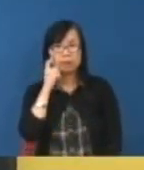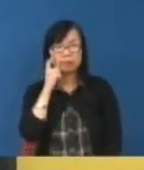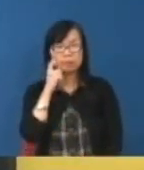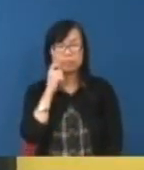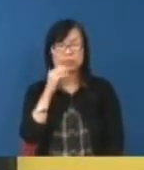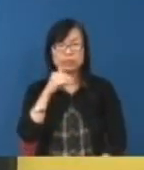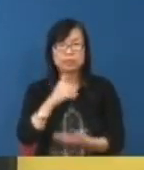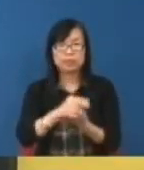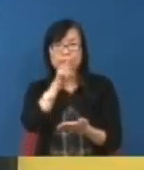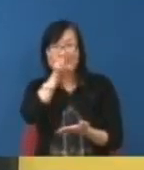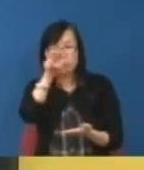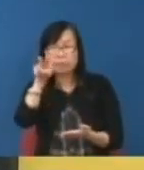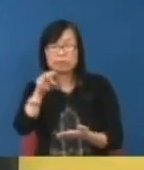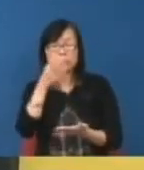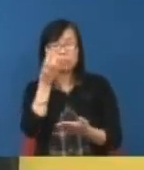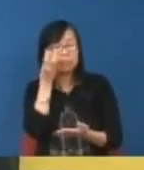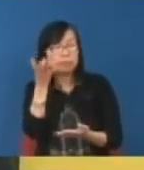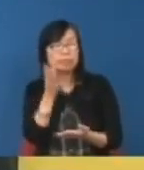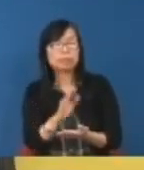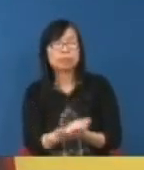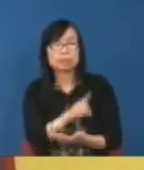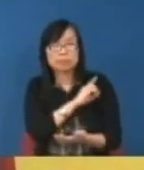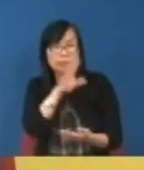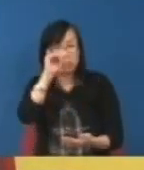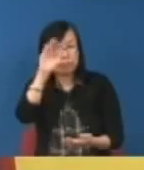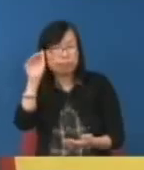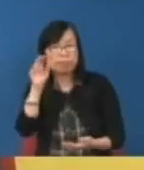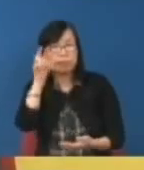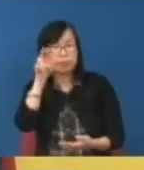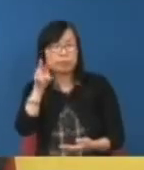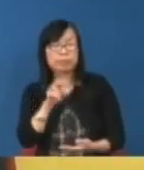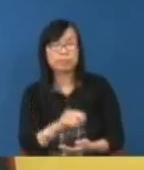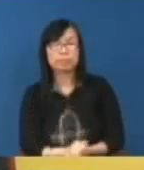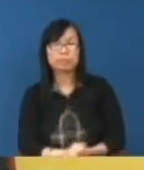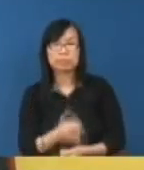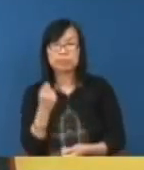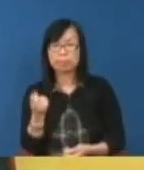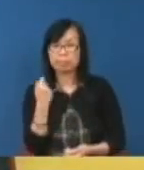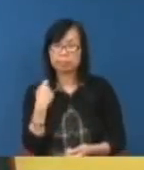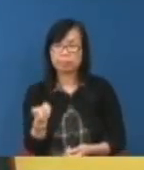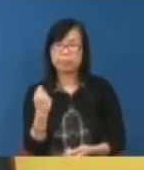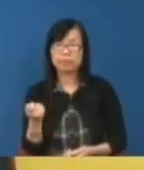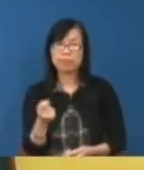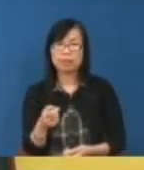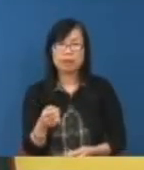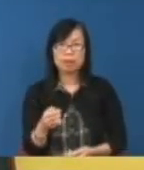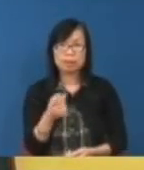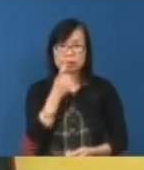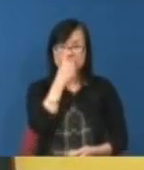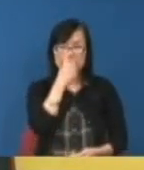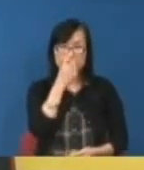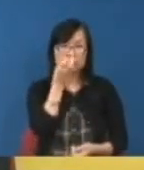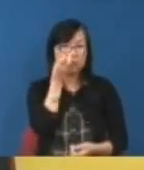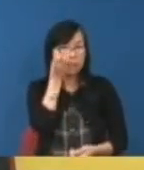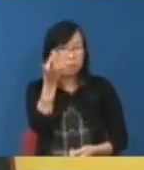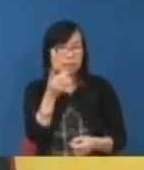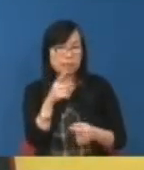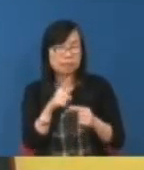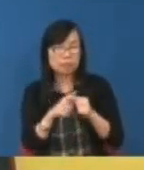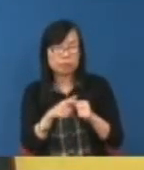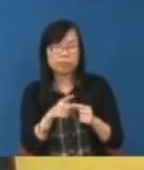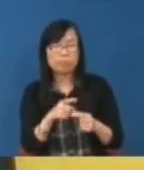很多，因為你看到，直接看到。因為譬如很簡單， 因為鬼佬要歧視我就好容易，因為我係黑